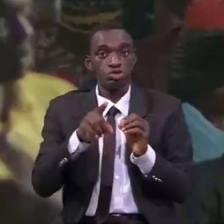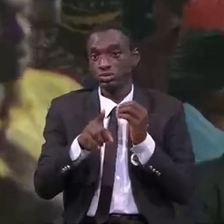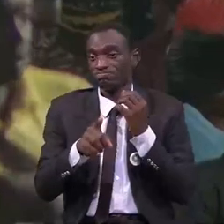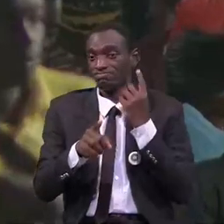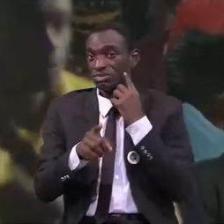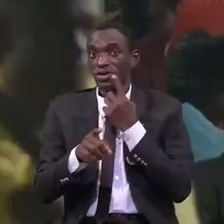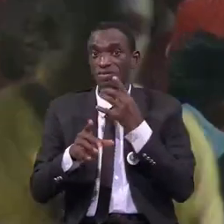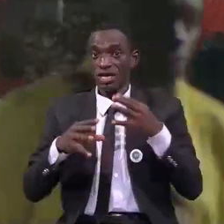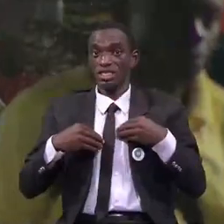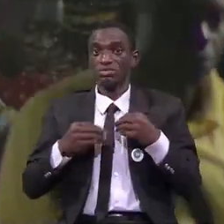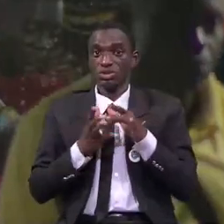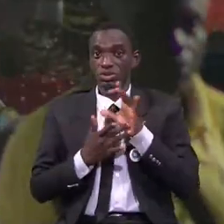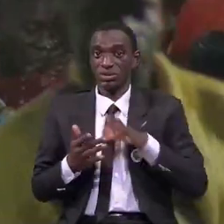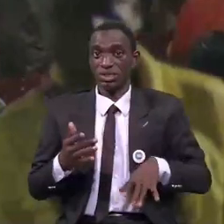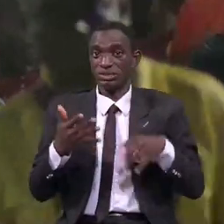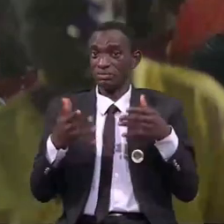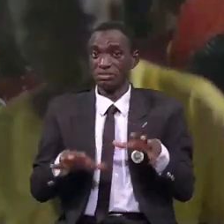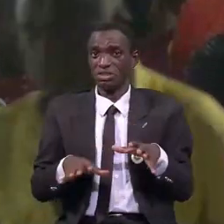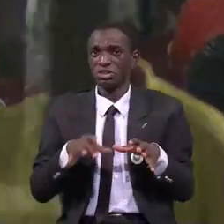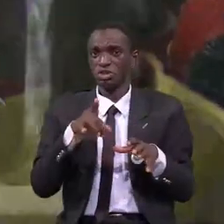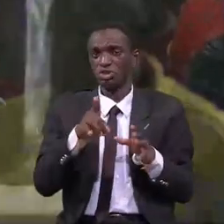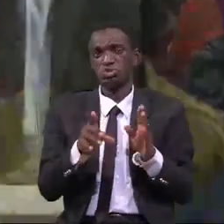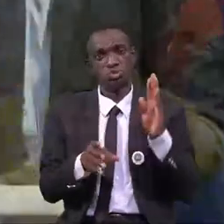c'est all lo